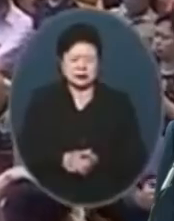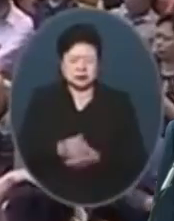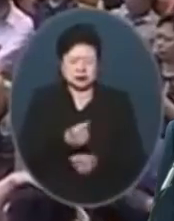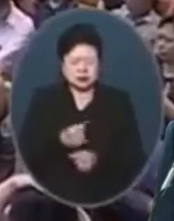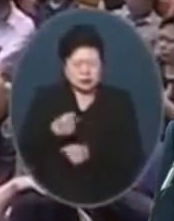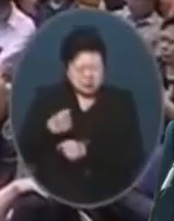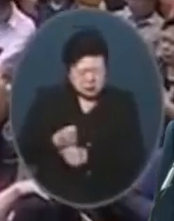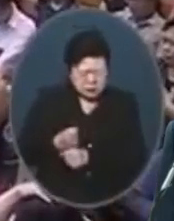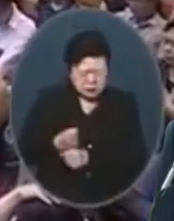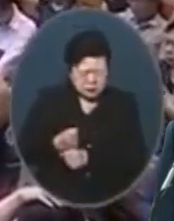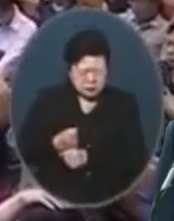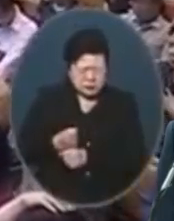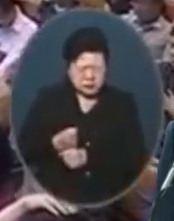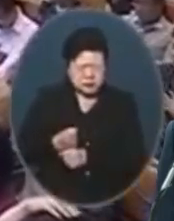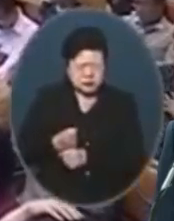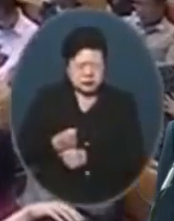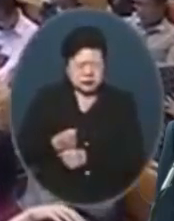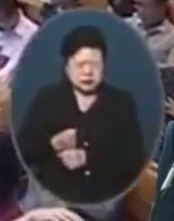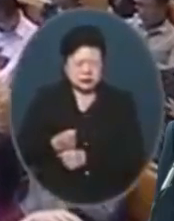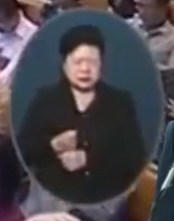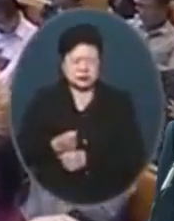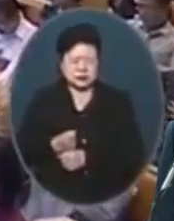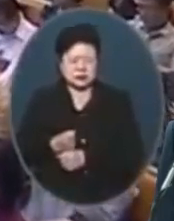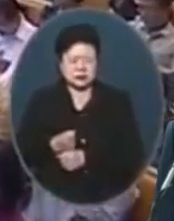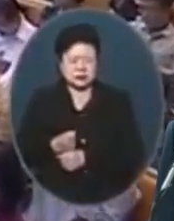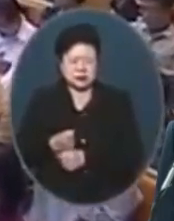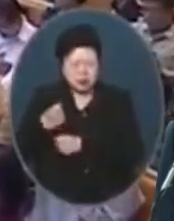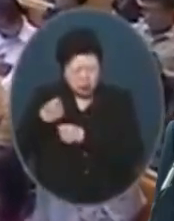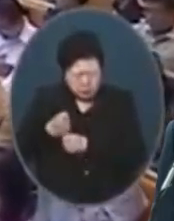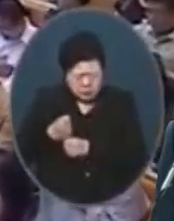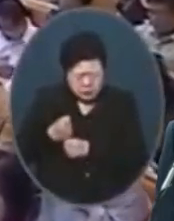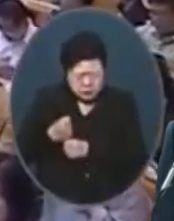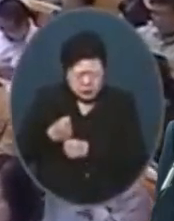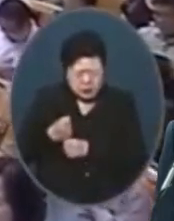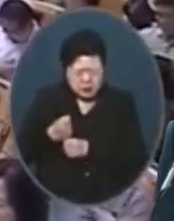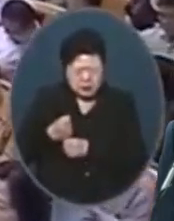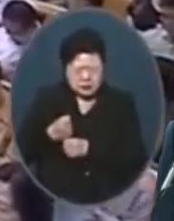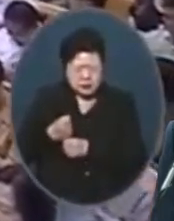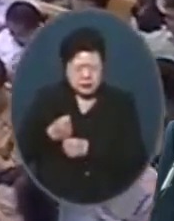수고하고 무거운 짐을 찾아내서 모두 걸머셨으니